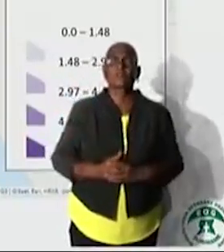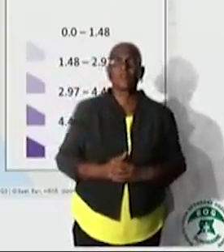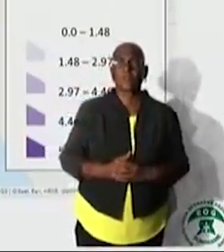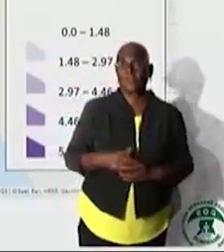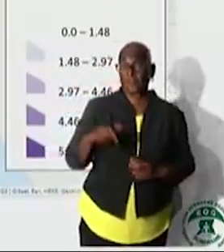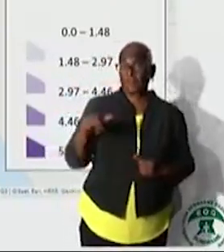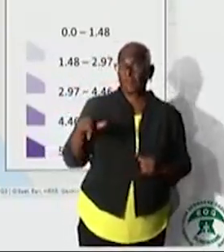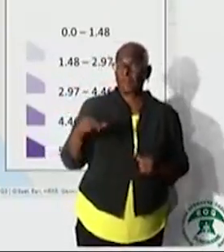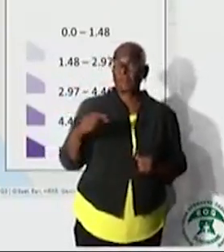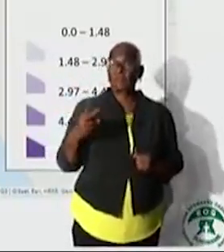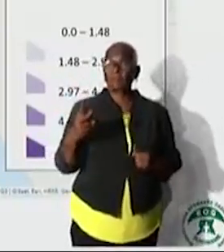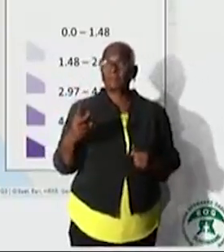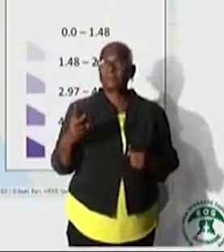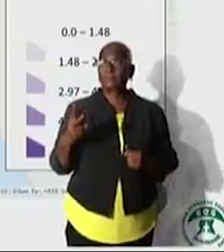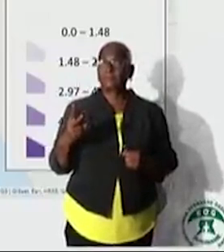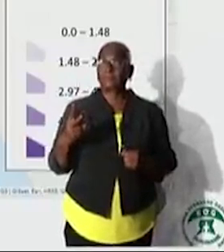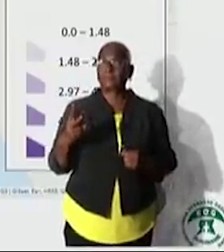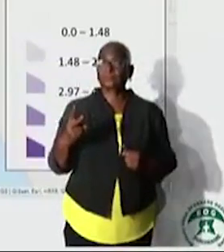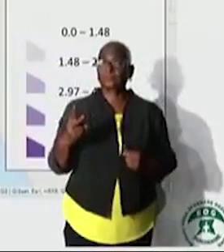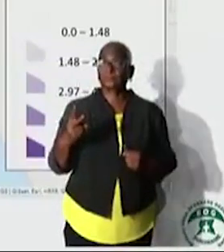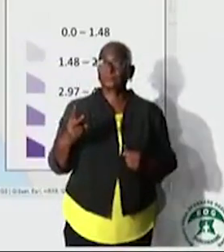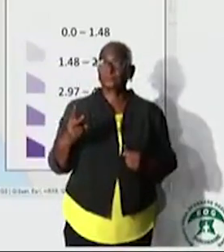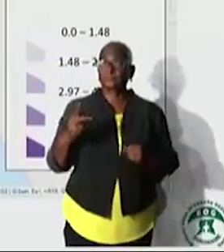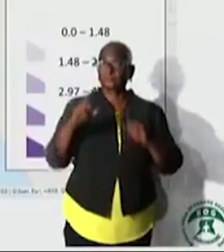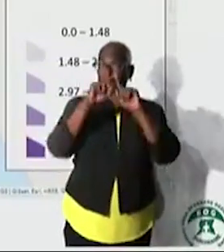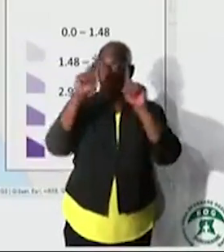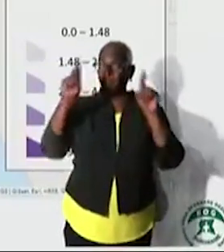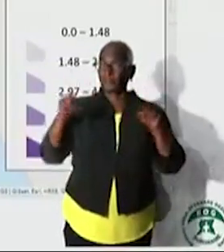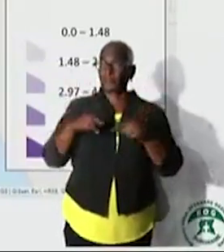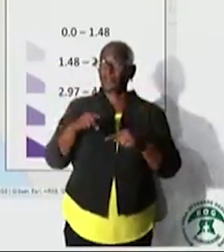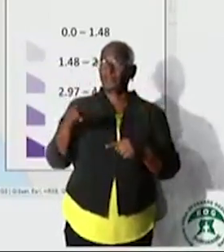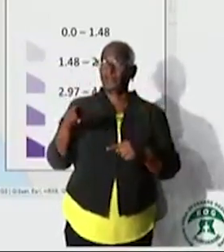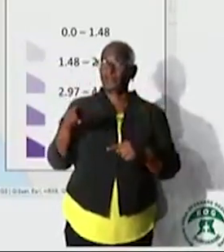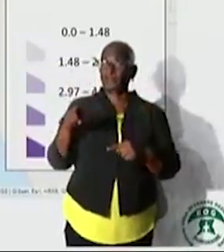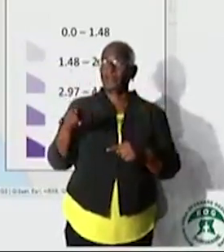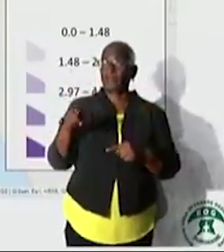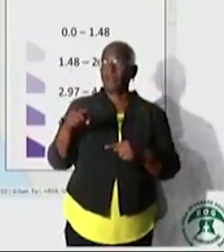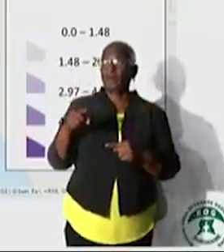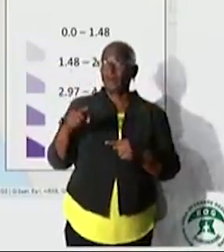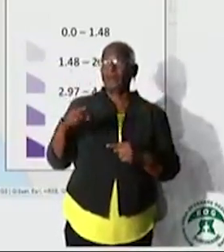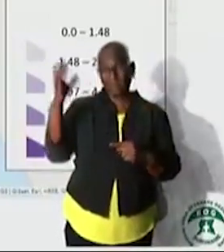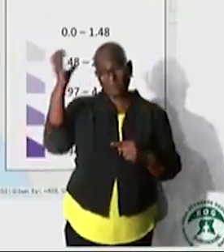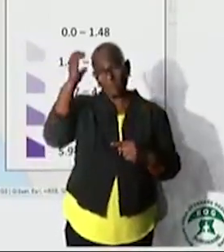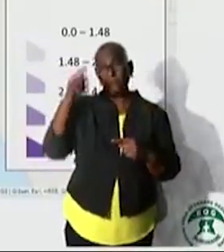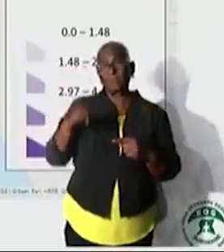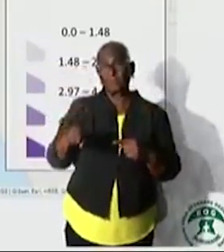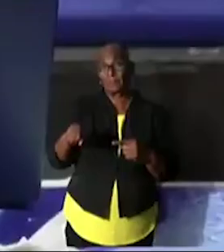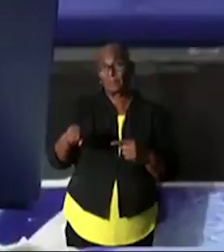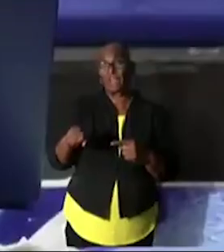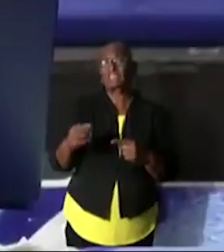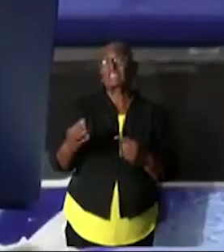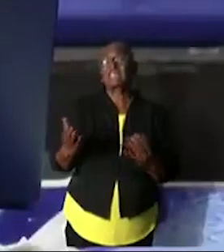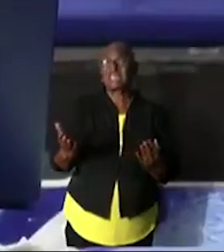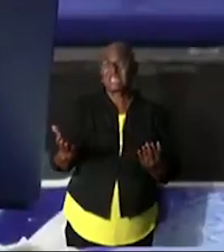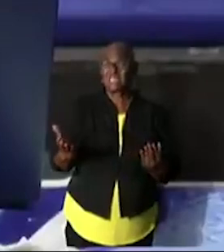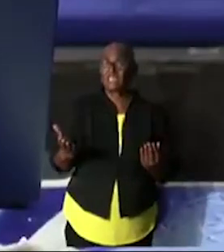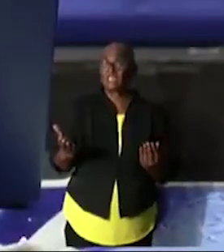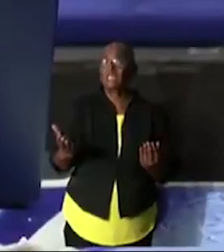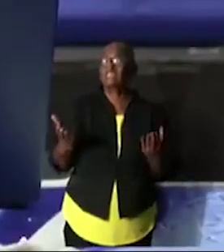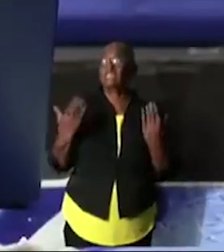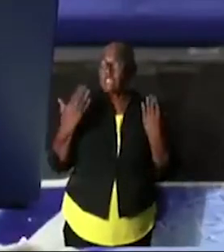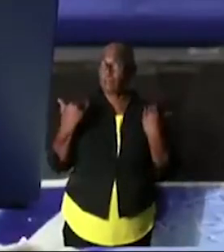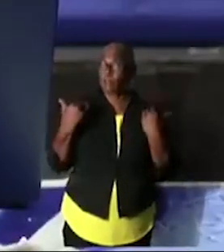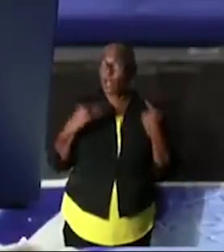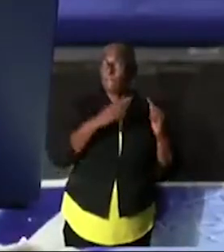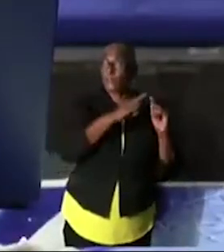Dit is een kaart van de cases vanaf 20 september tot 4